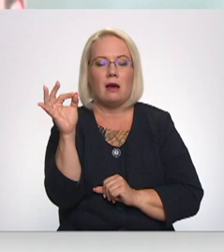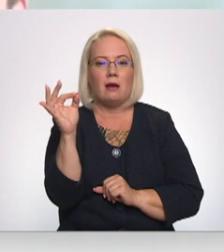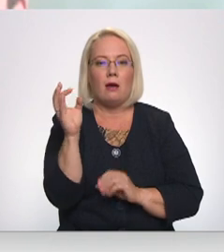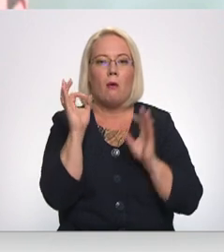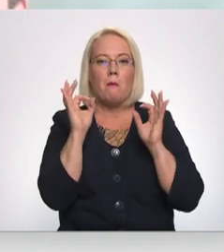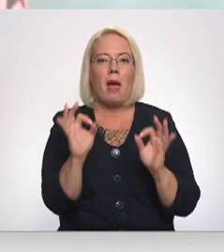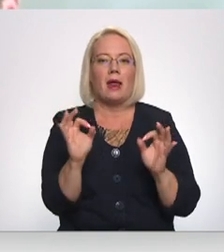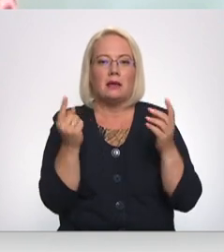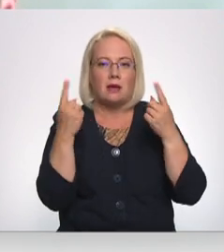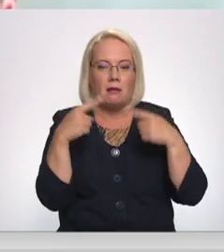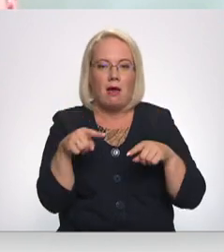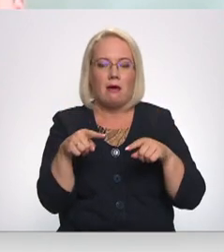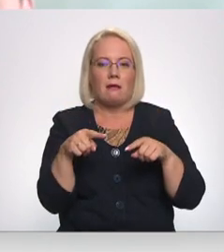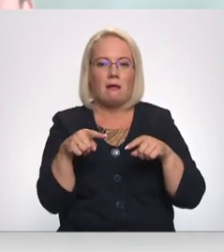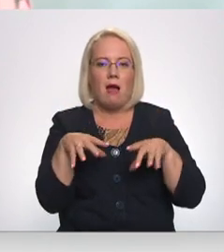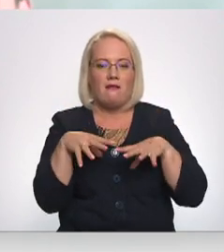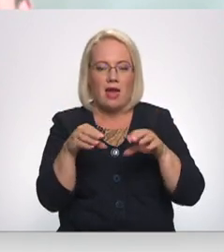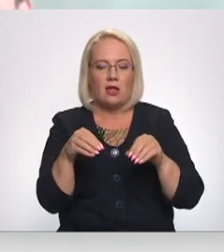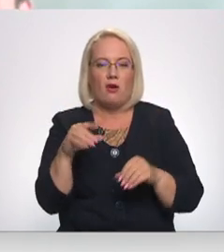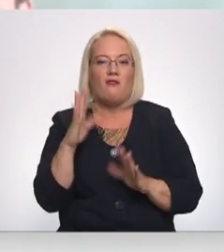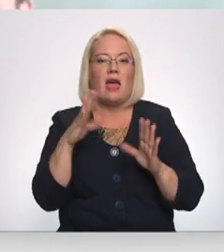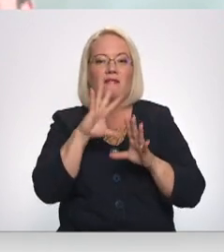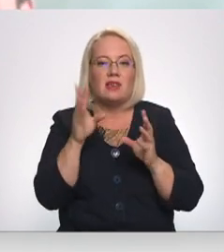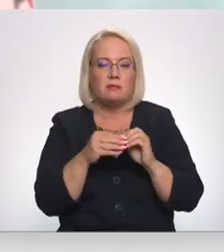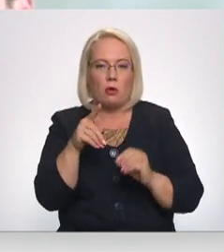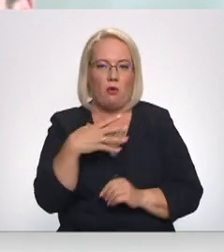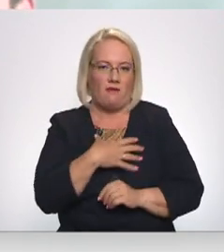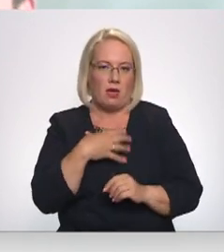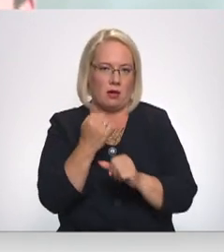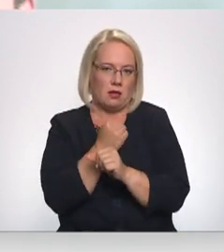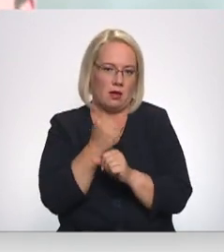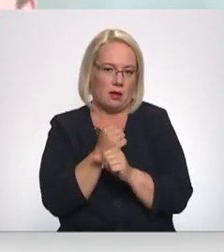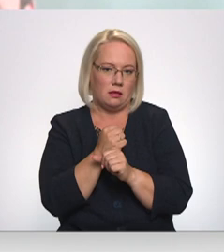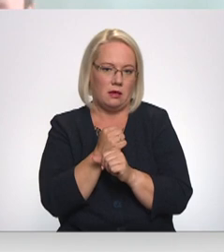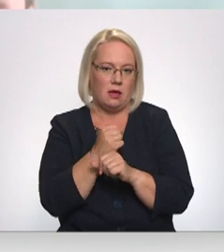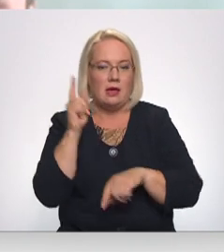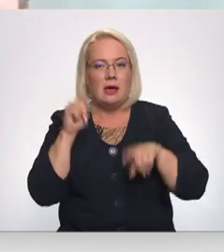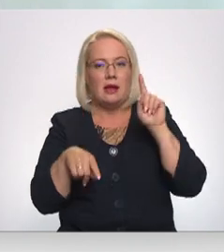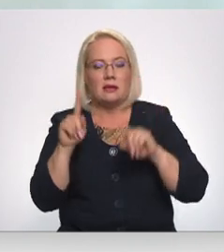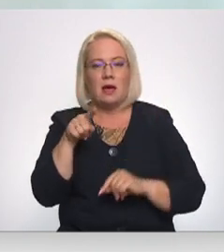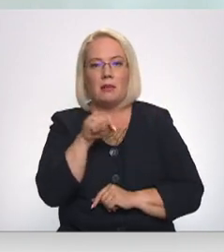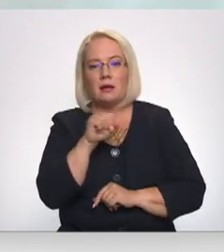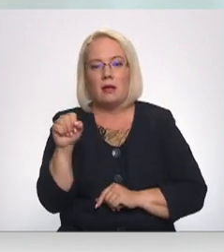pareizā laikā, lai sapratu, lai vispār to vajag darīt. Citreiz varētu būt tā, ka